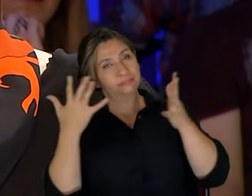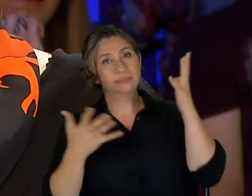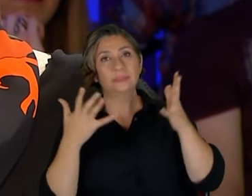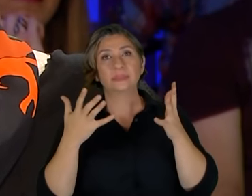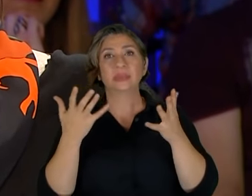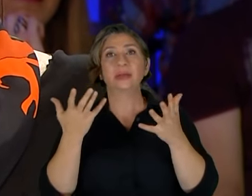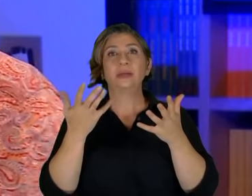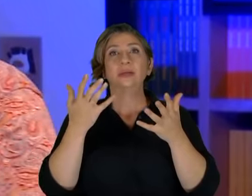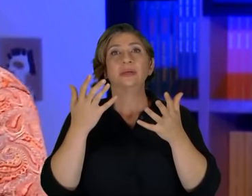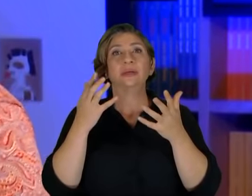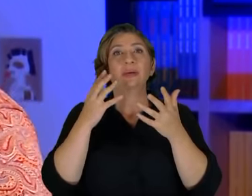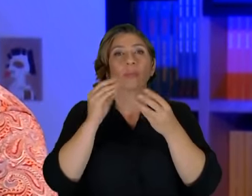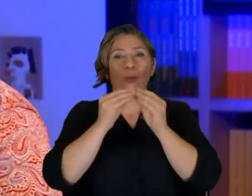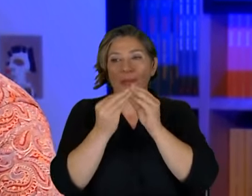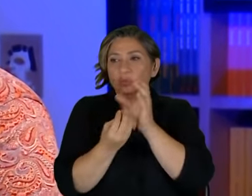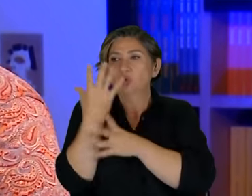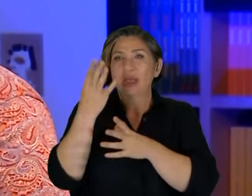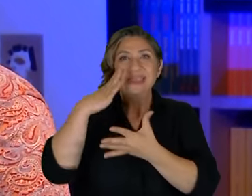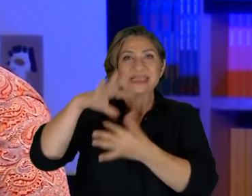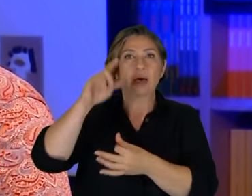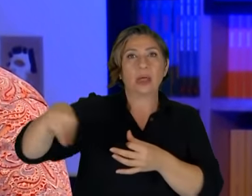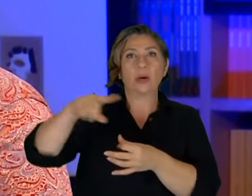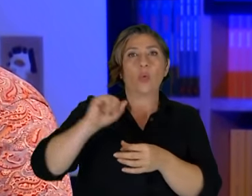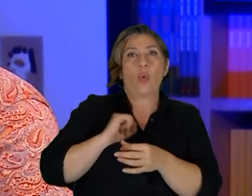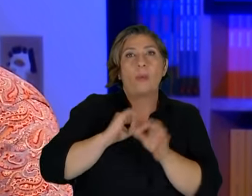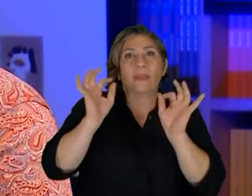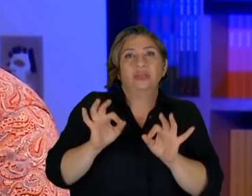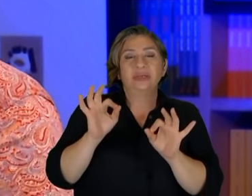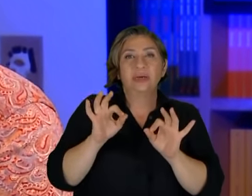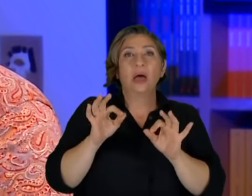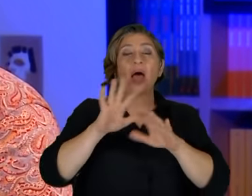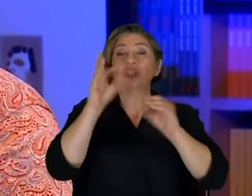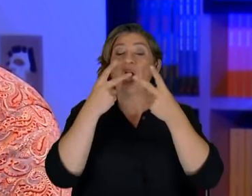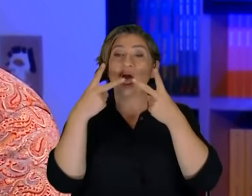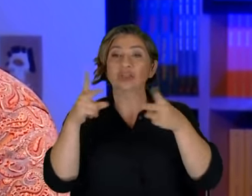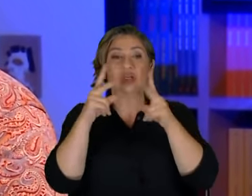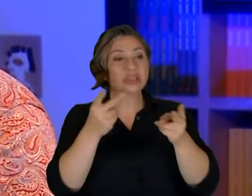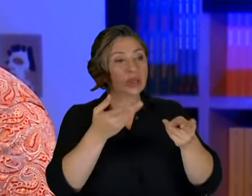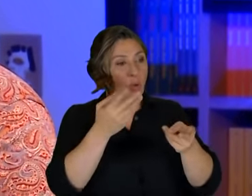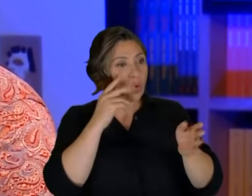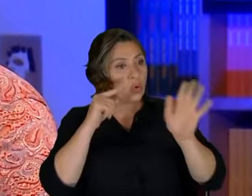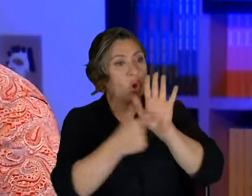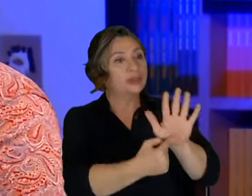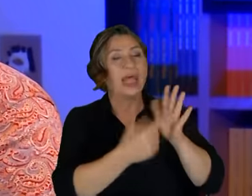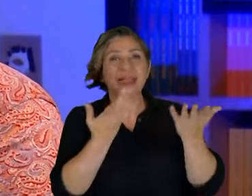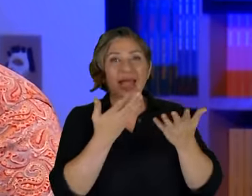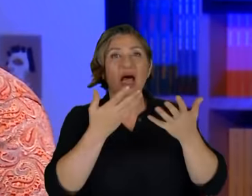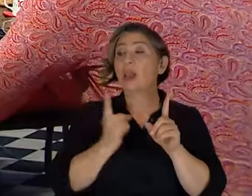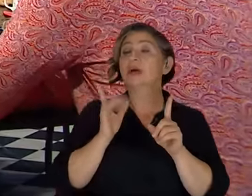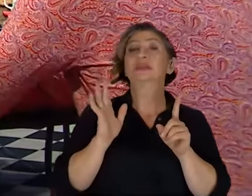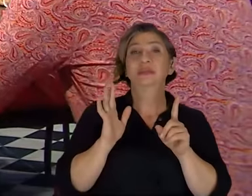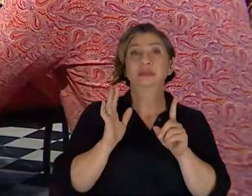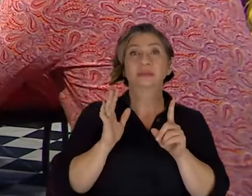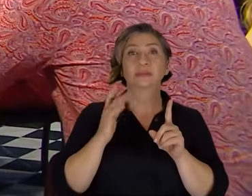Sonradan kaşıyorsun böyle gibi. Hmm. O yüzden her şeyi açıkça belli eden bir canlı olunca insan ona